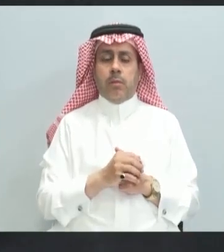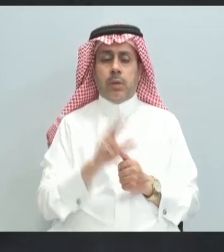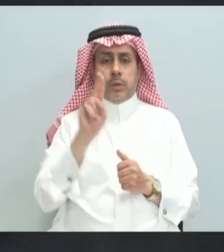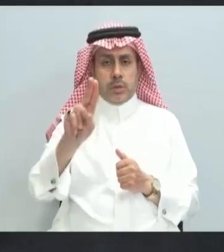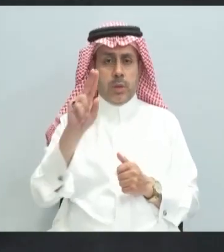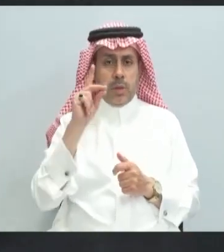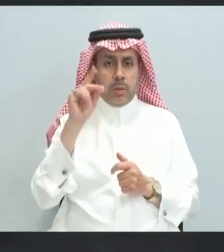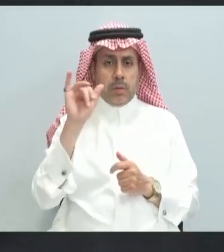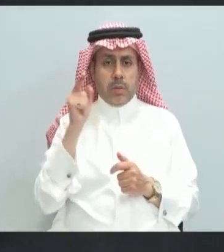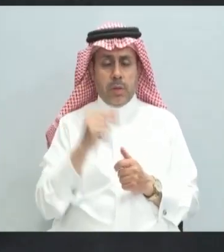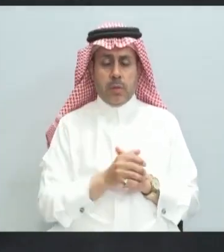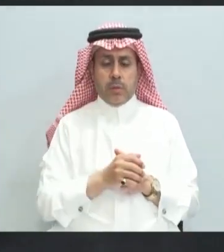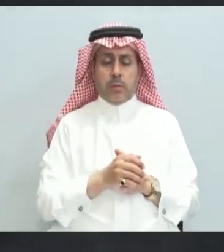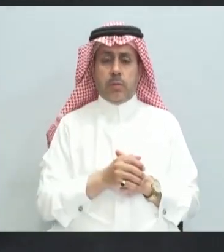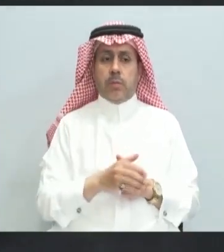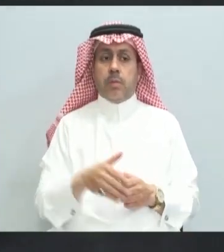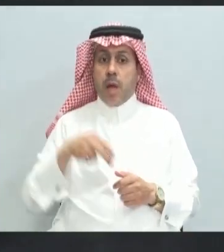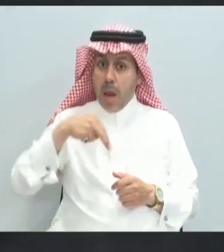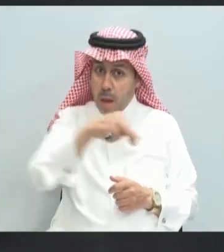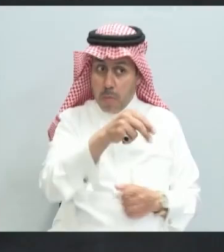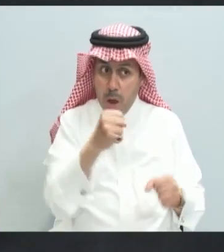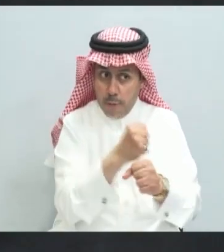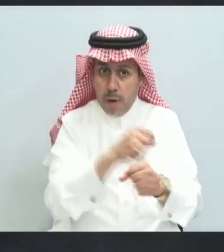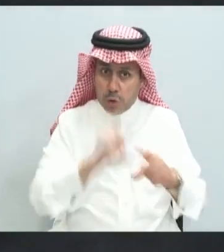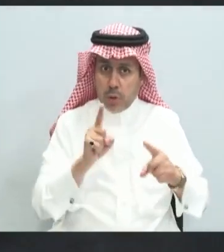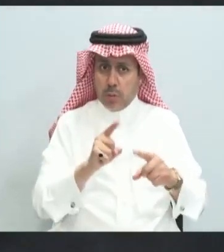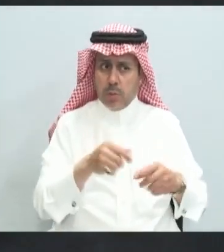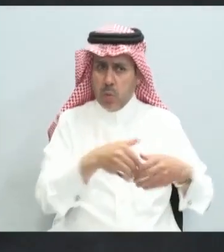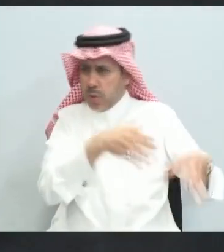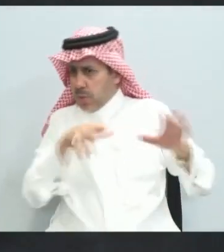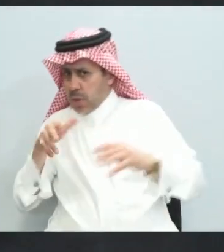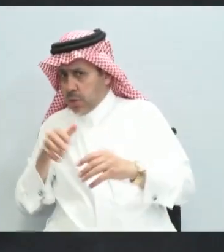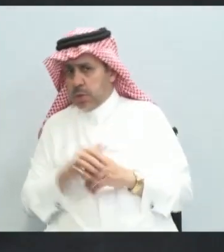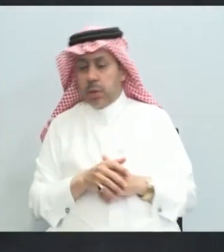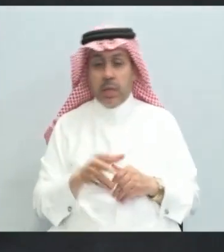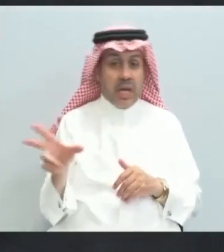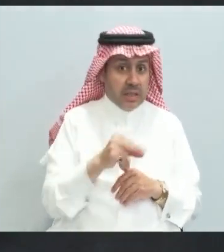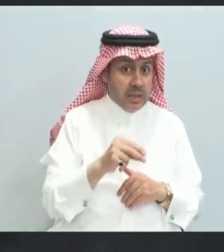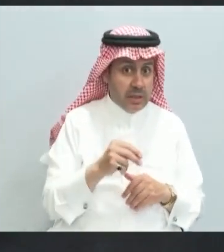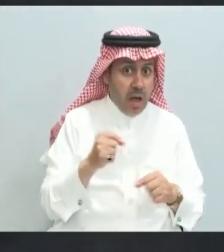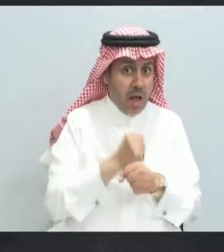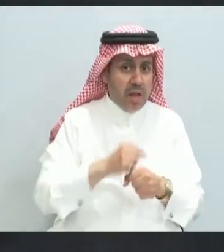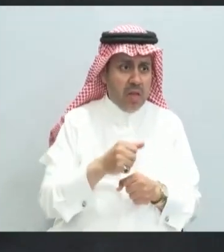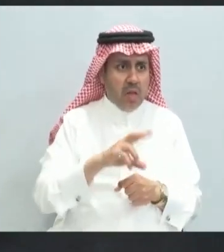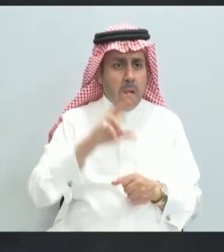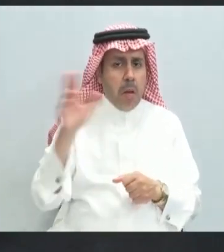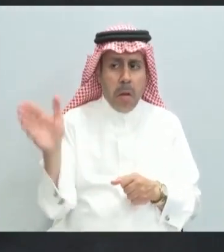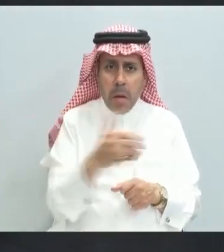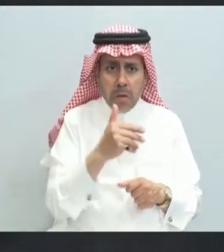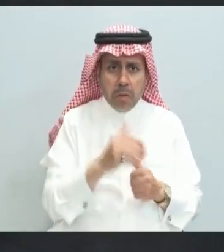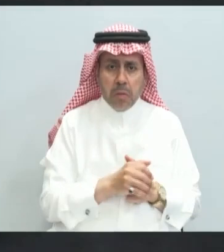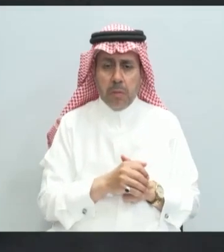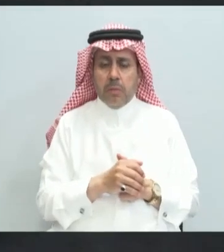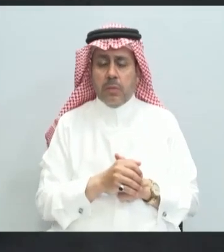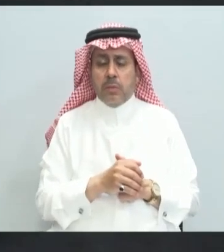التطير. الإقبال والإدبار نتيجة لحدث عارض، هذا كله من التطير،